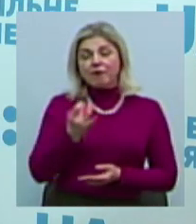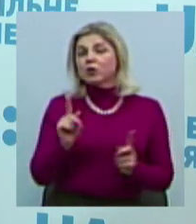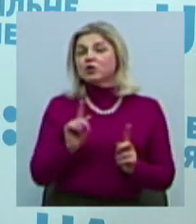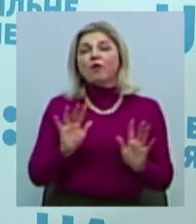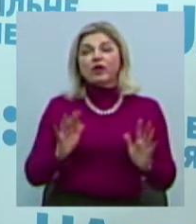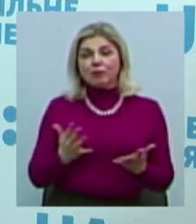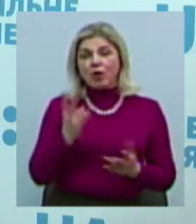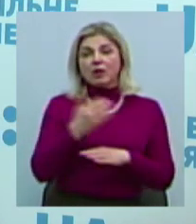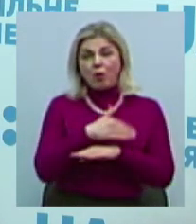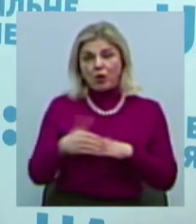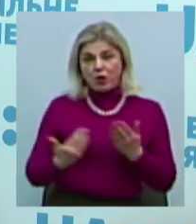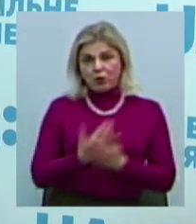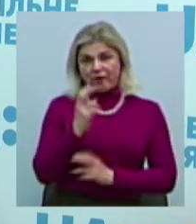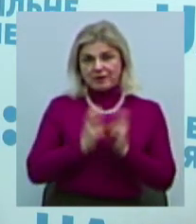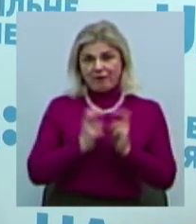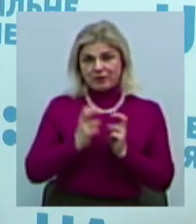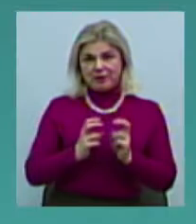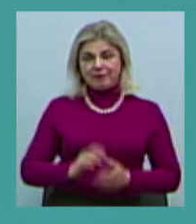на вулиці Новозаводська в Миколаєві.